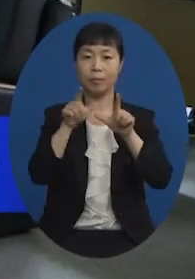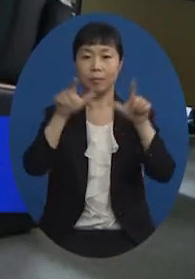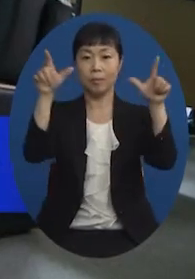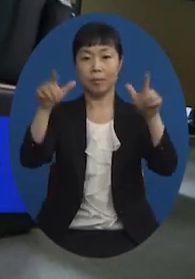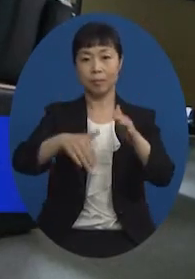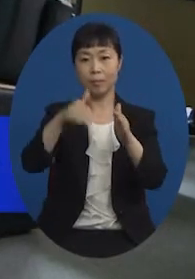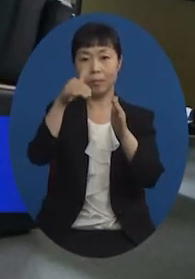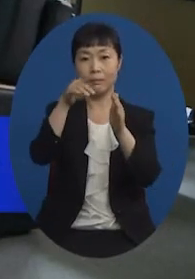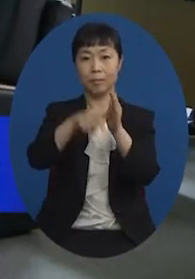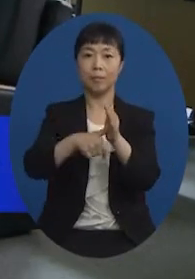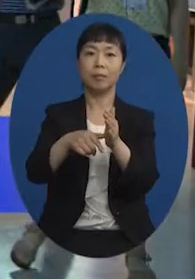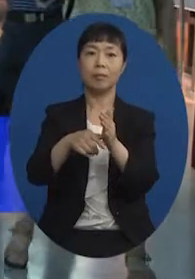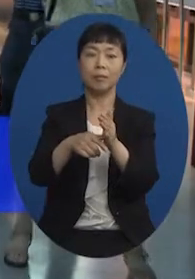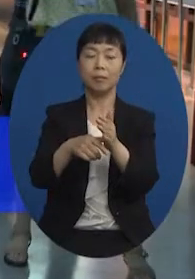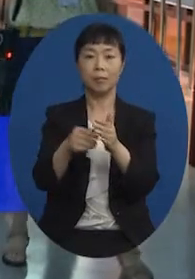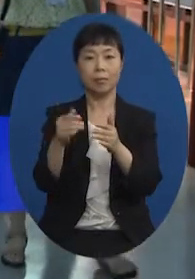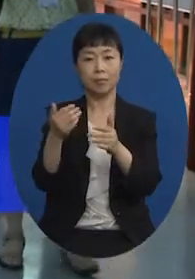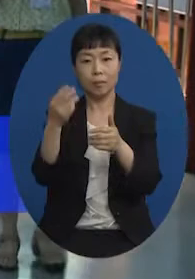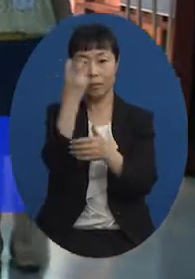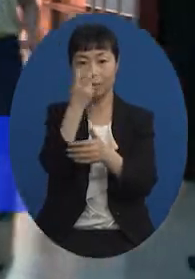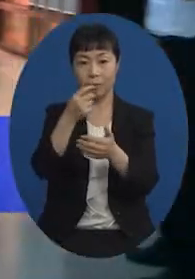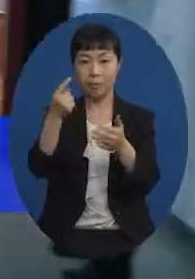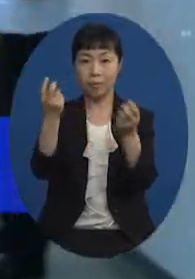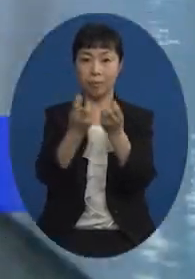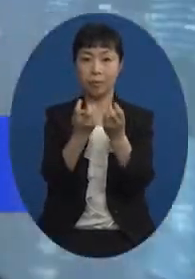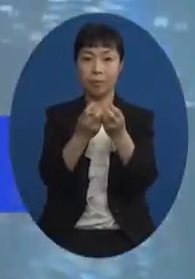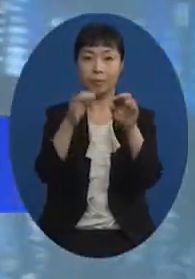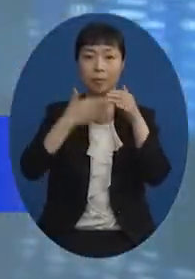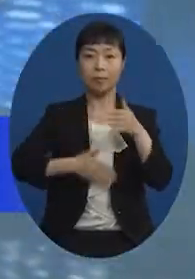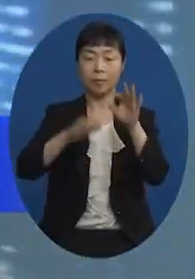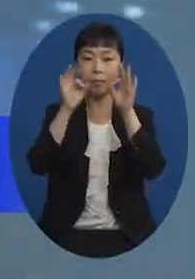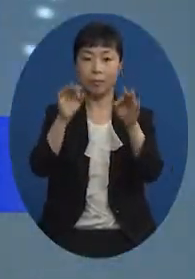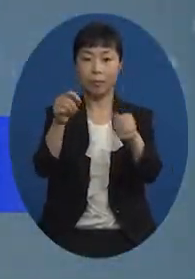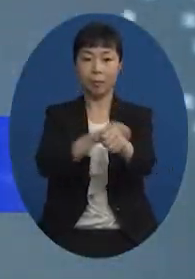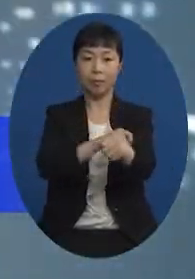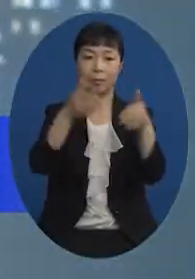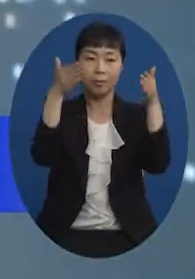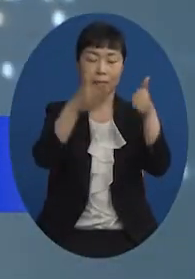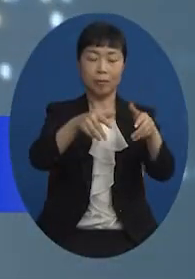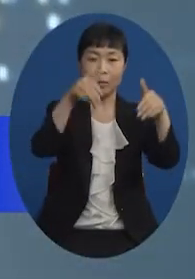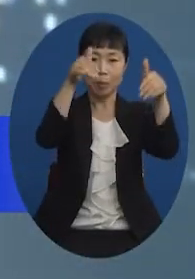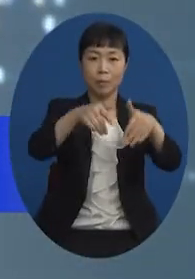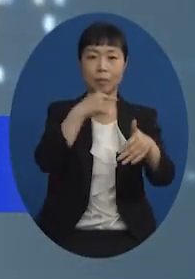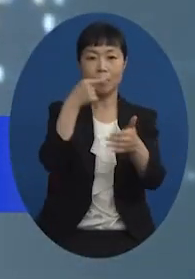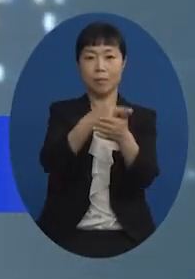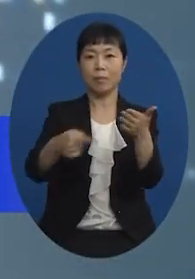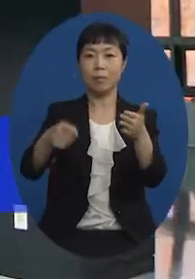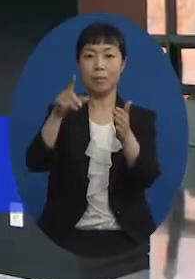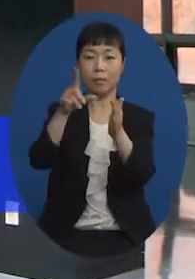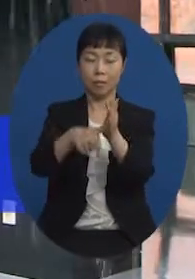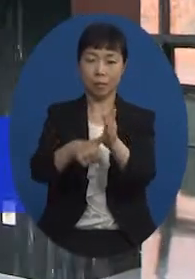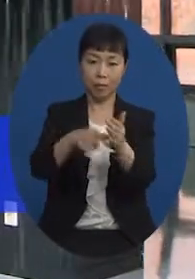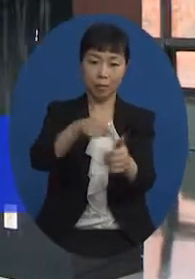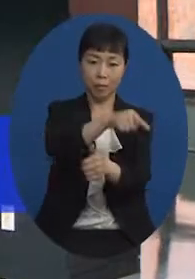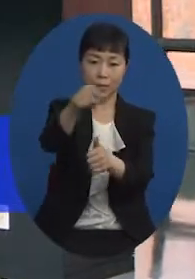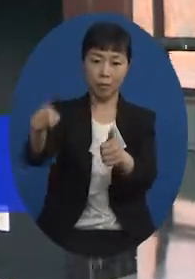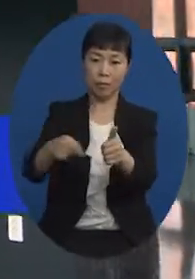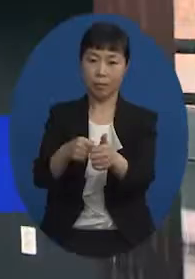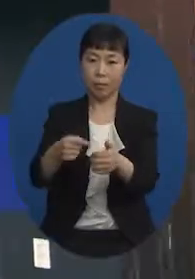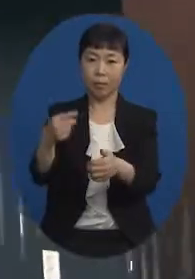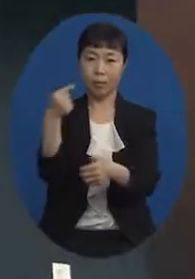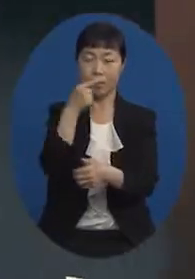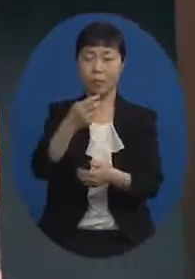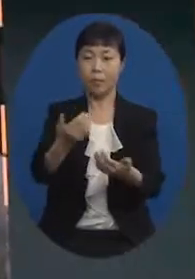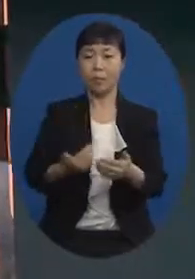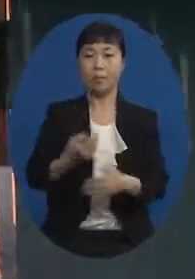여름철 홍수 등 다가올 자연재난에 대비할 것을 강조했는데요 특히 집중호우와 홍수에 대비해 취약한